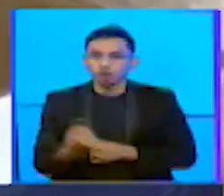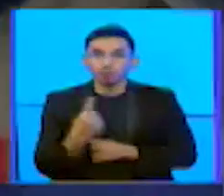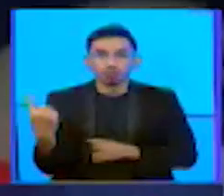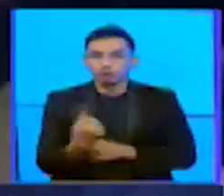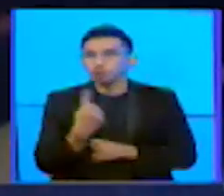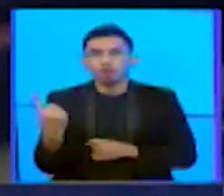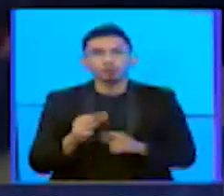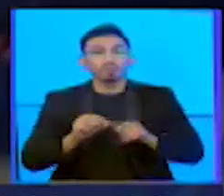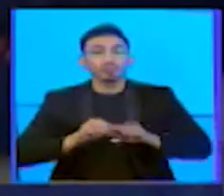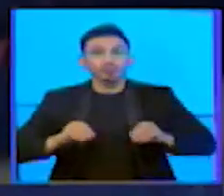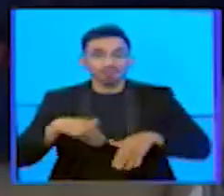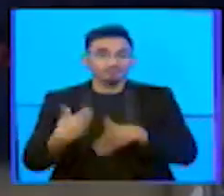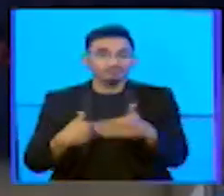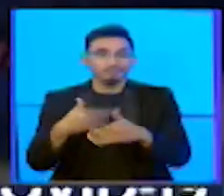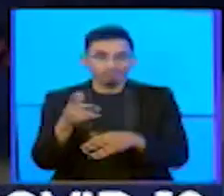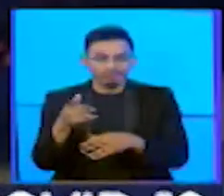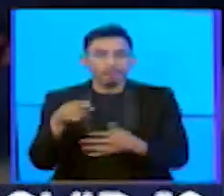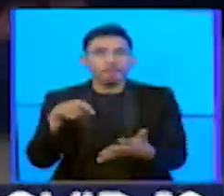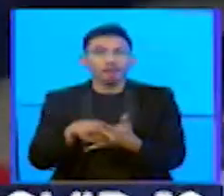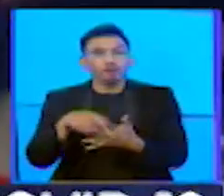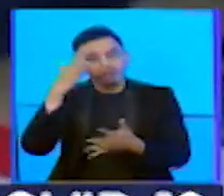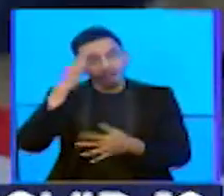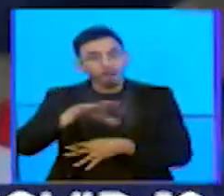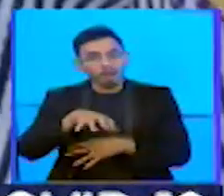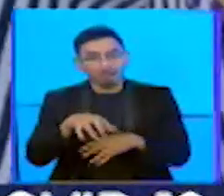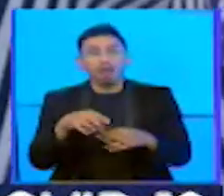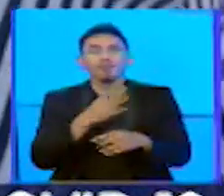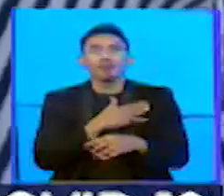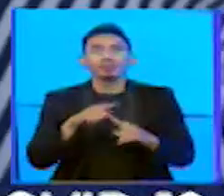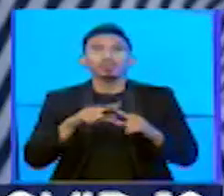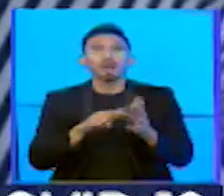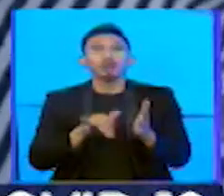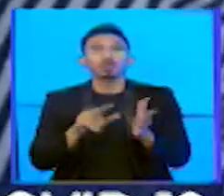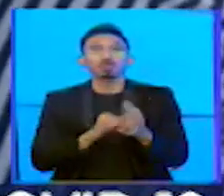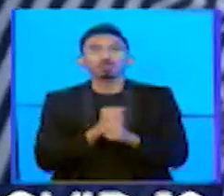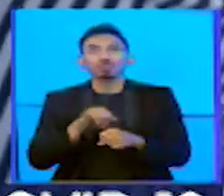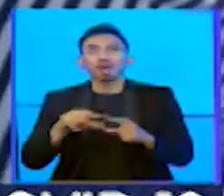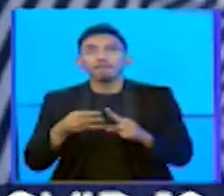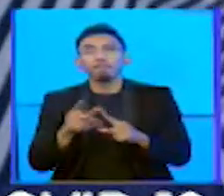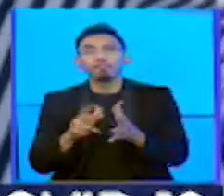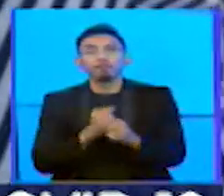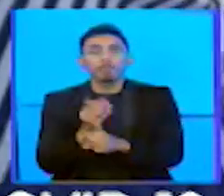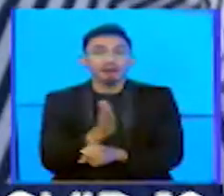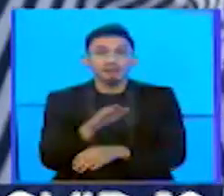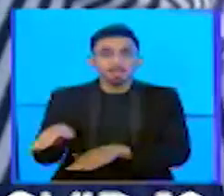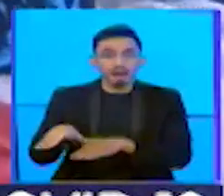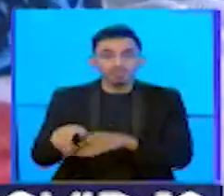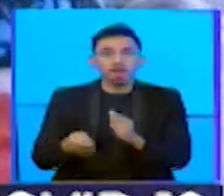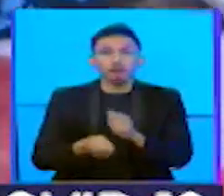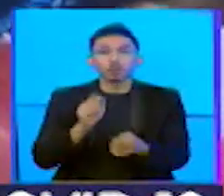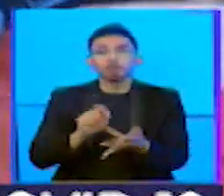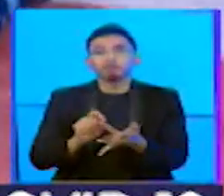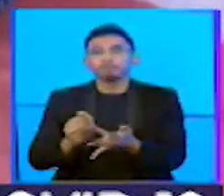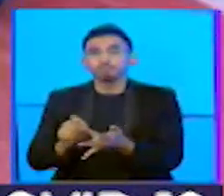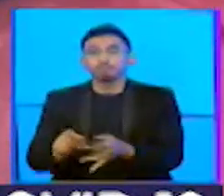hai satu persatu petugas penyelenggara Pilkada di Kabupaten Tanjung Jabung Barat Jambi mengikuti repites WhatsApp dari